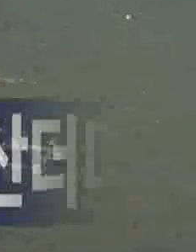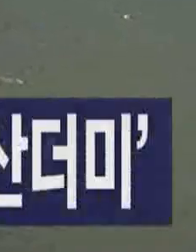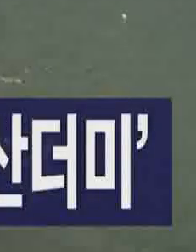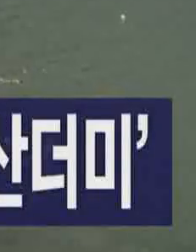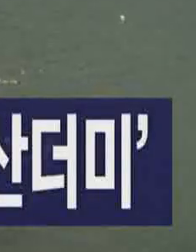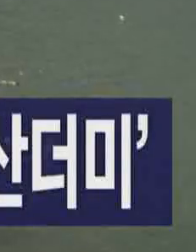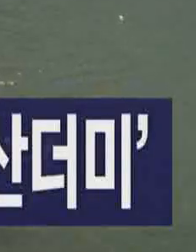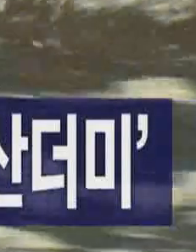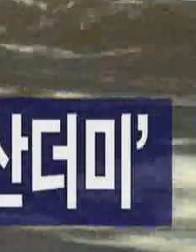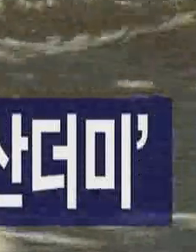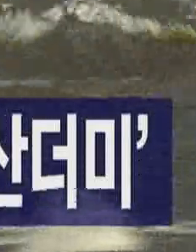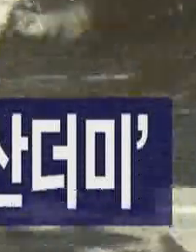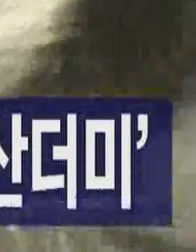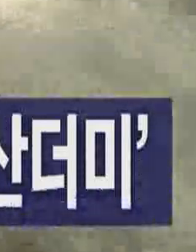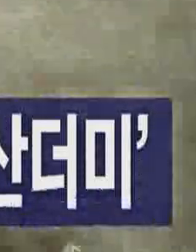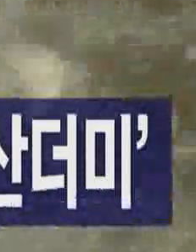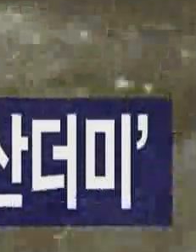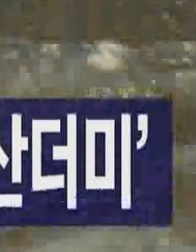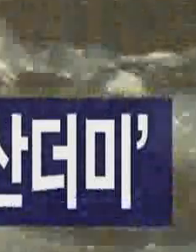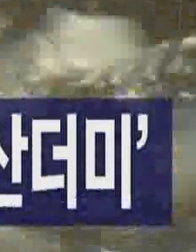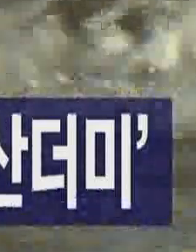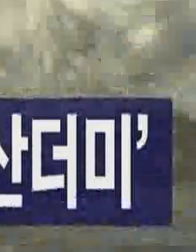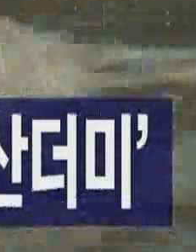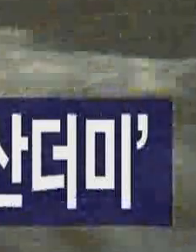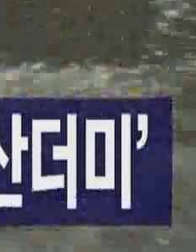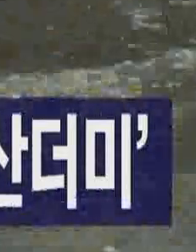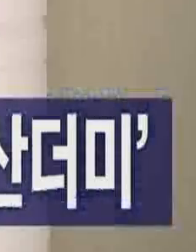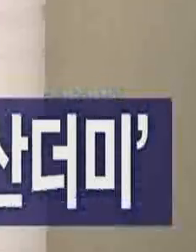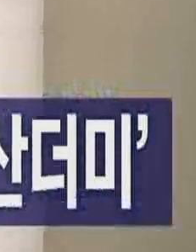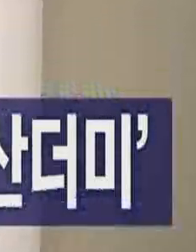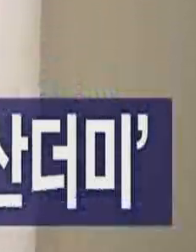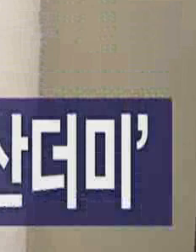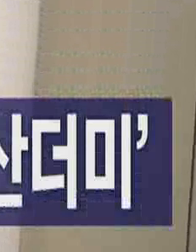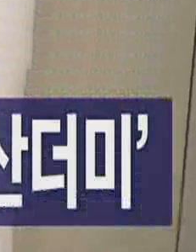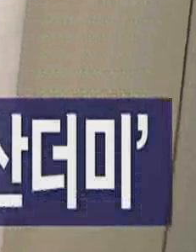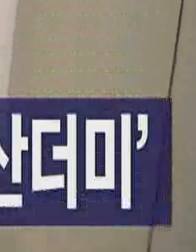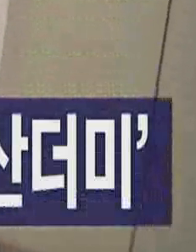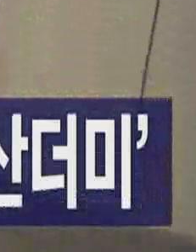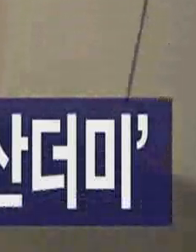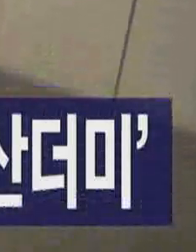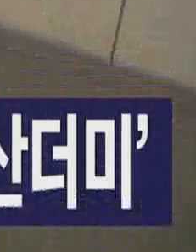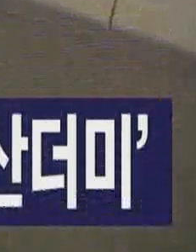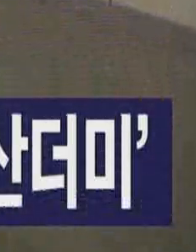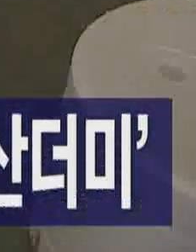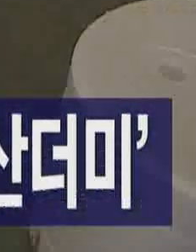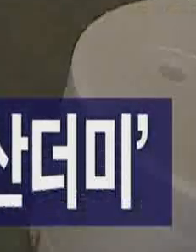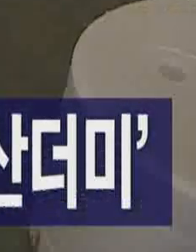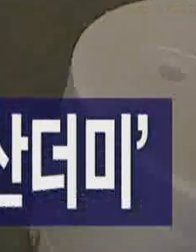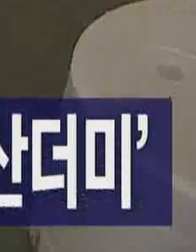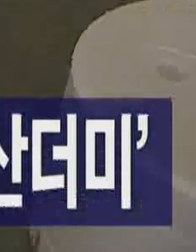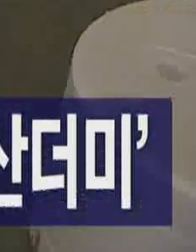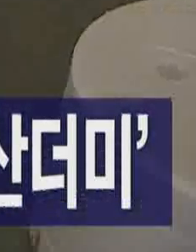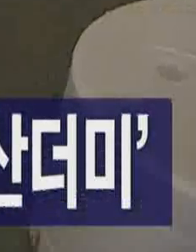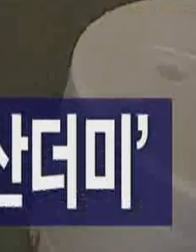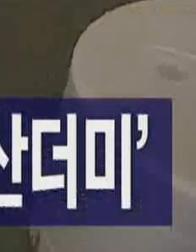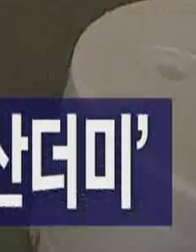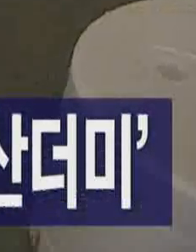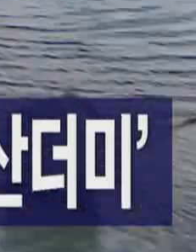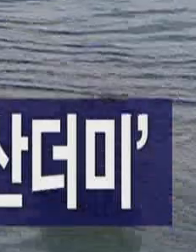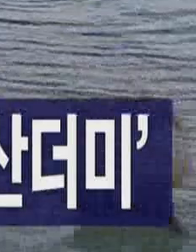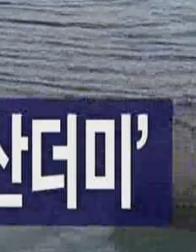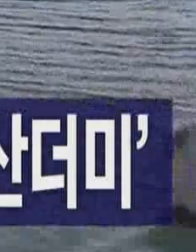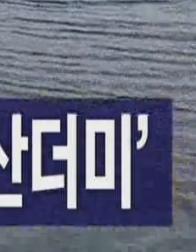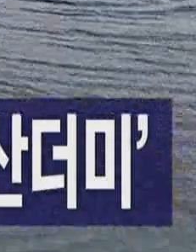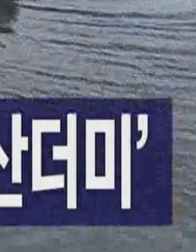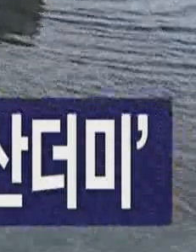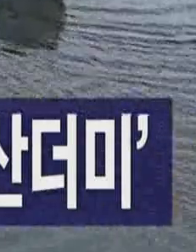바닷속 미세 플라스틱의 원흉, 바로 스티로폼 부표입니다. 특히 이 자재는 전국 80%가 전남 해안에